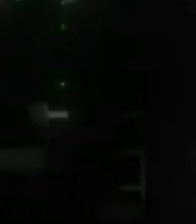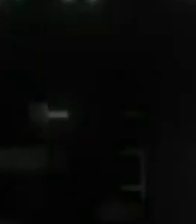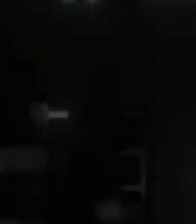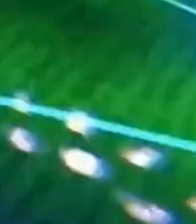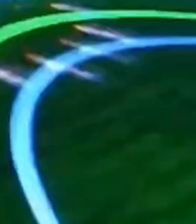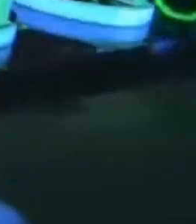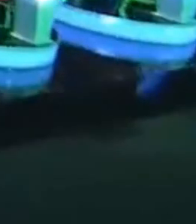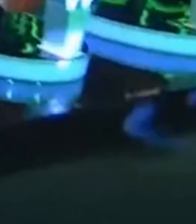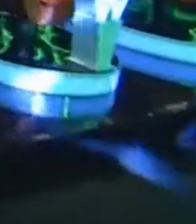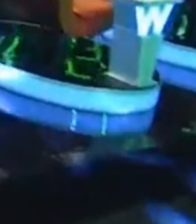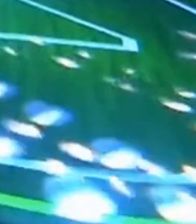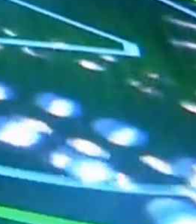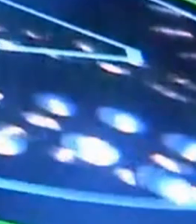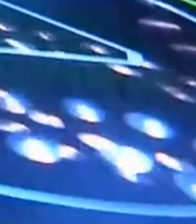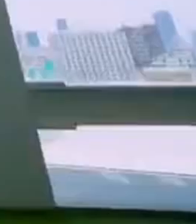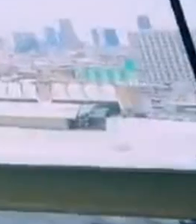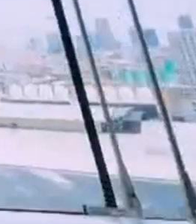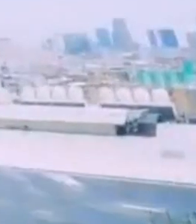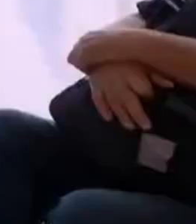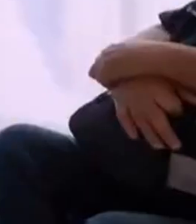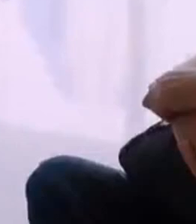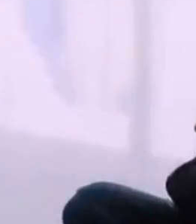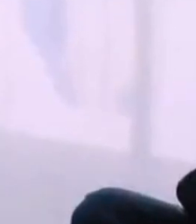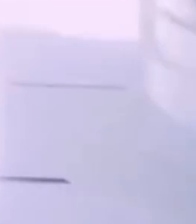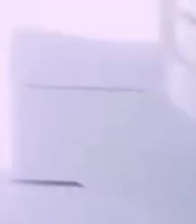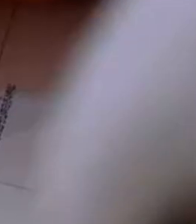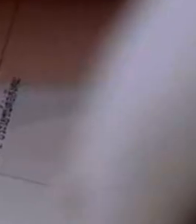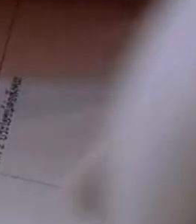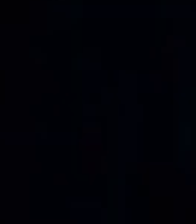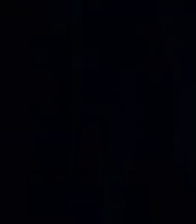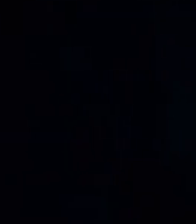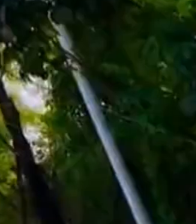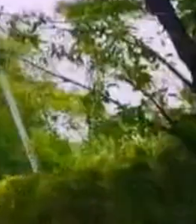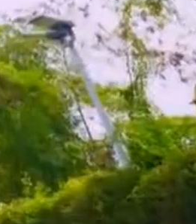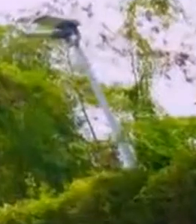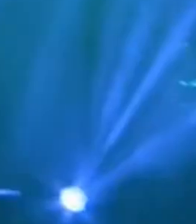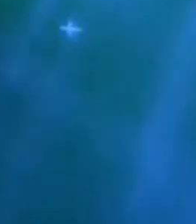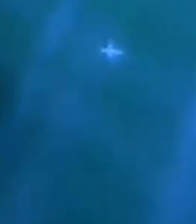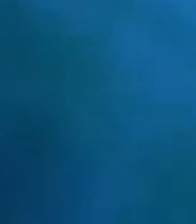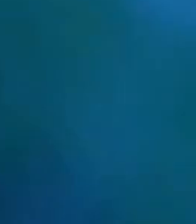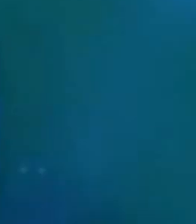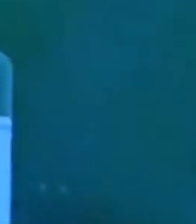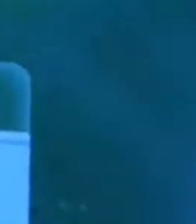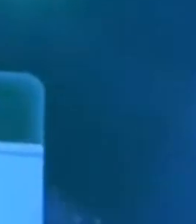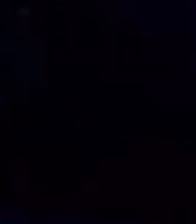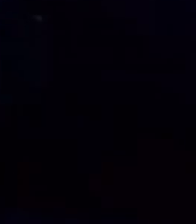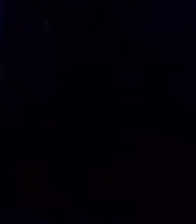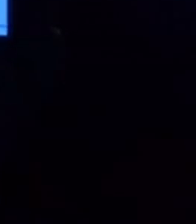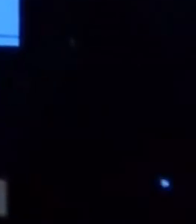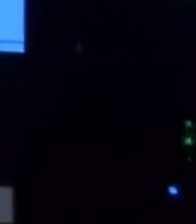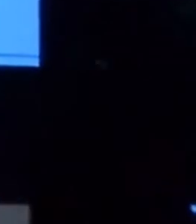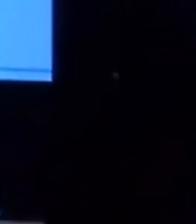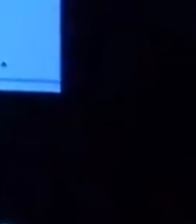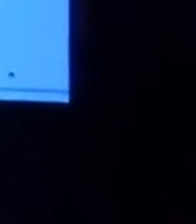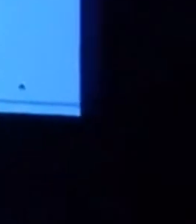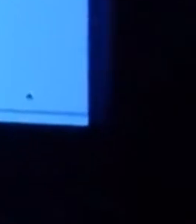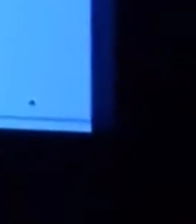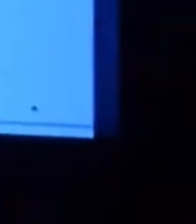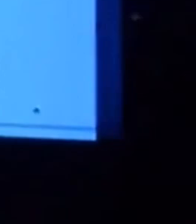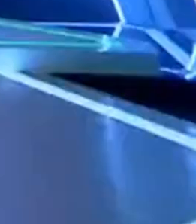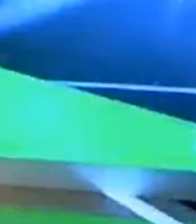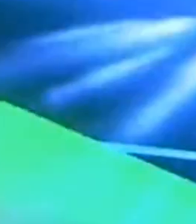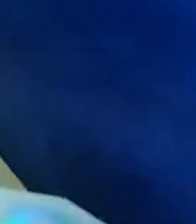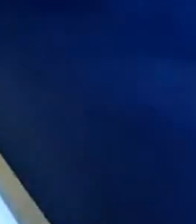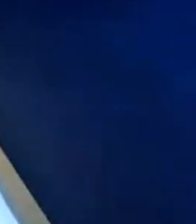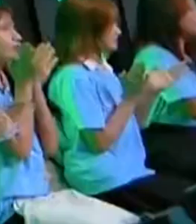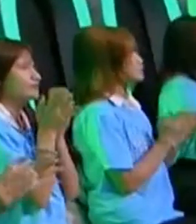อีกครั้งกับการเป็นหานักธุรกิจเพื่อสังคมที่ยิ่งใหญ่ที่สุดในประเทศไทย ขอต้อนรับเข้าสู่ Women War Thailand